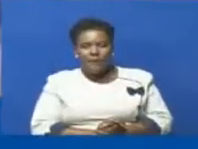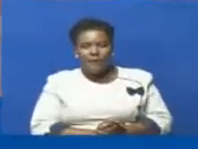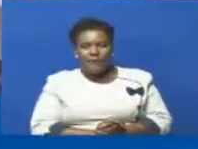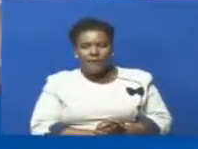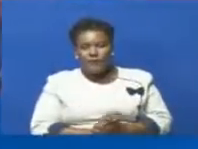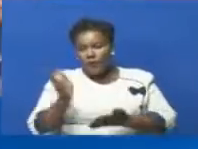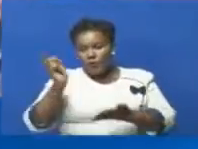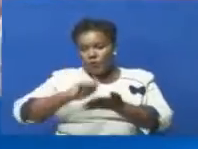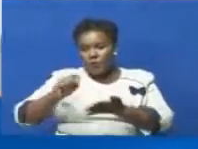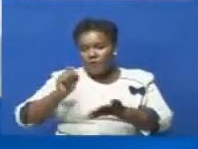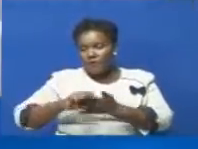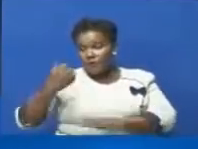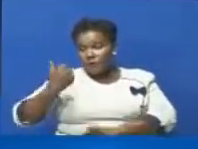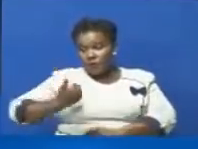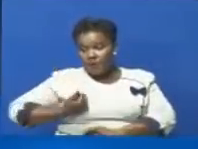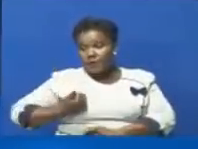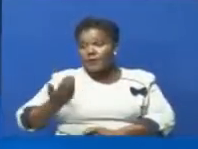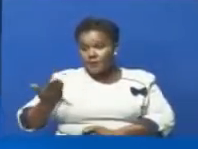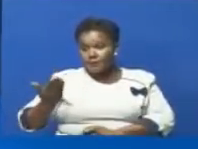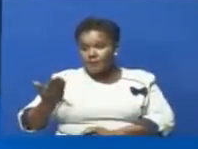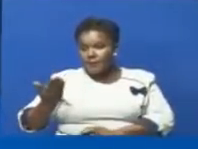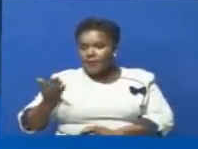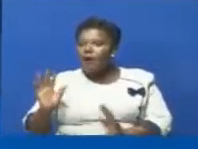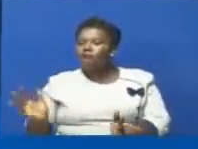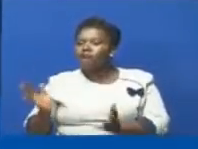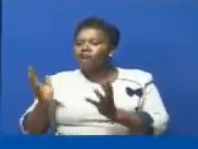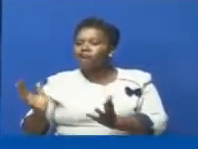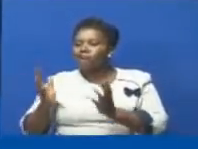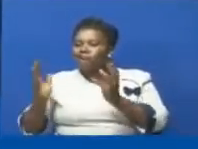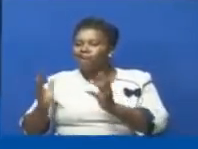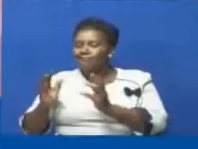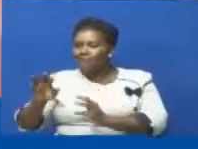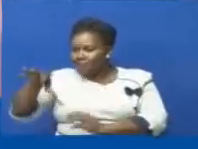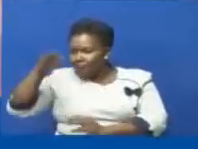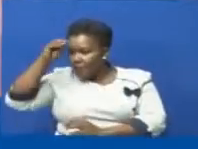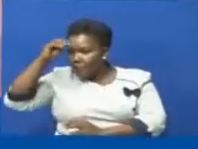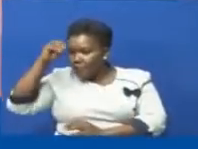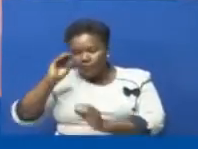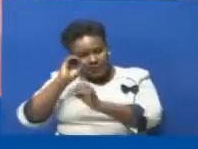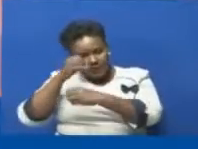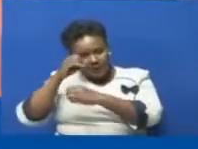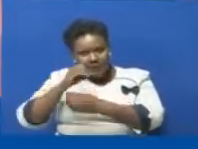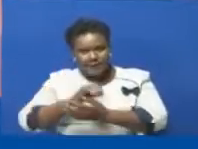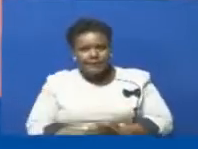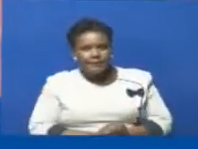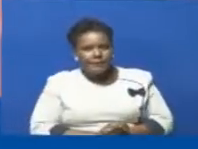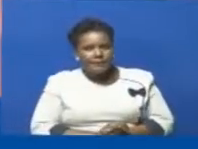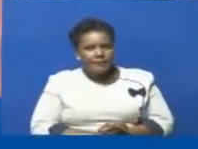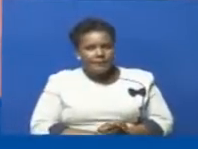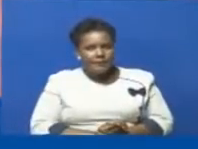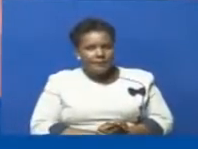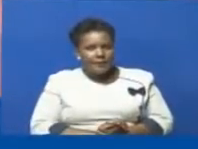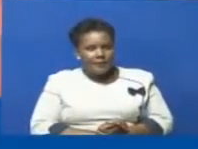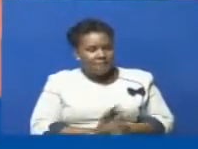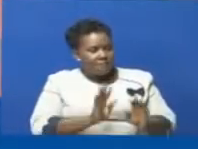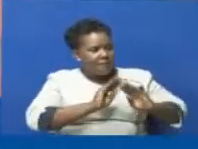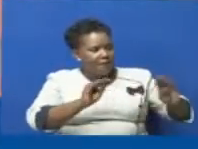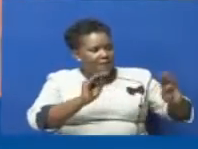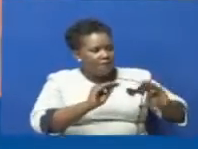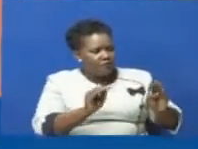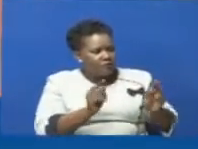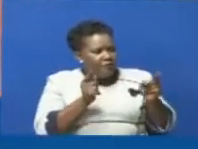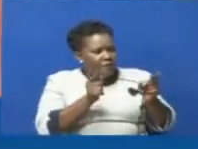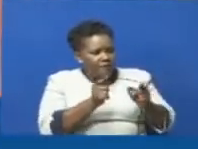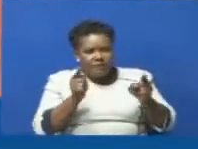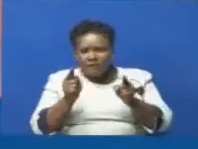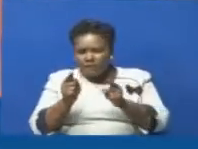Wanafunzi wa kike wapigiwa chapuo masomo ya sayansi. Hizi kozi fupifupi za kuhamasisha